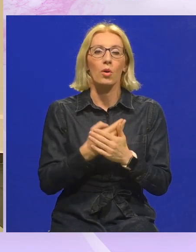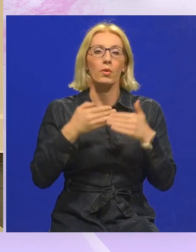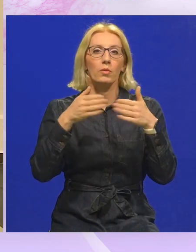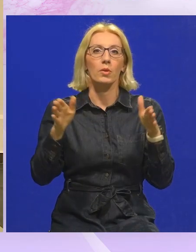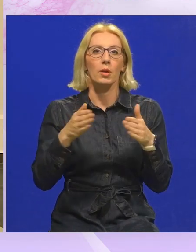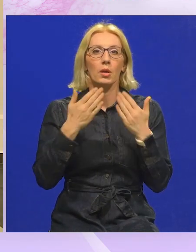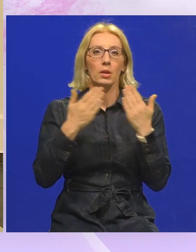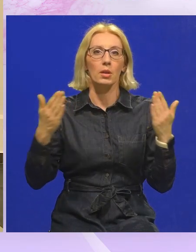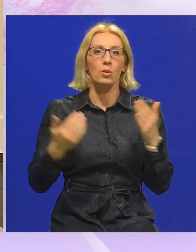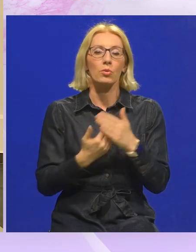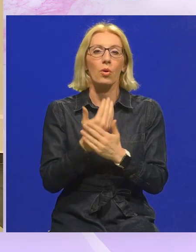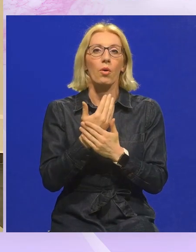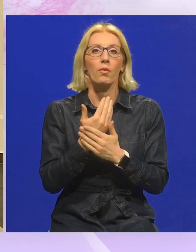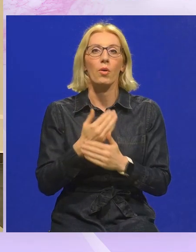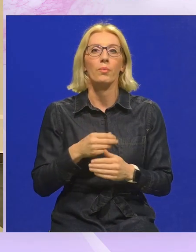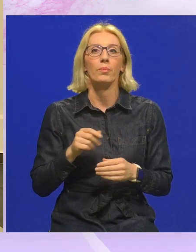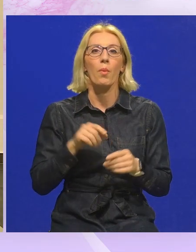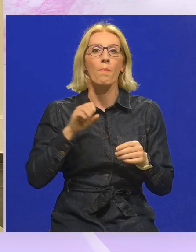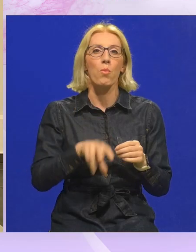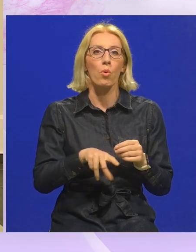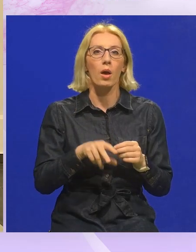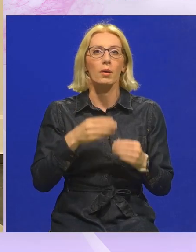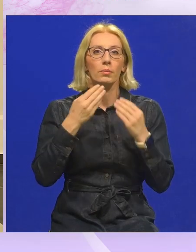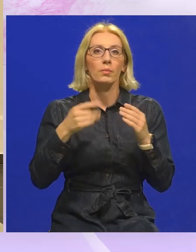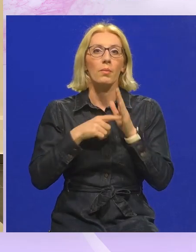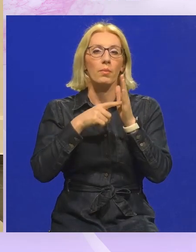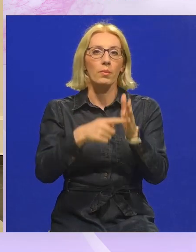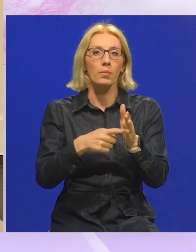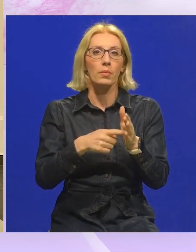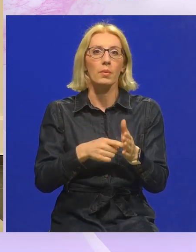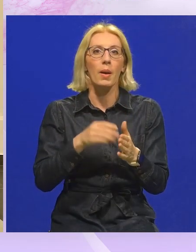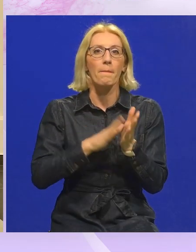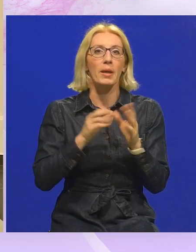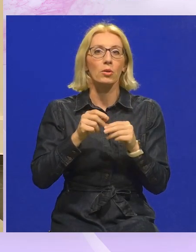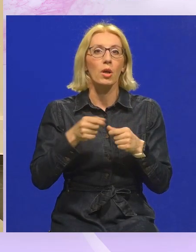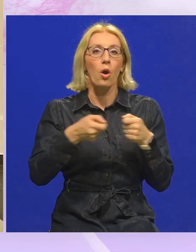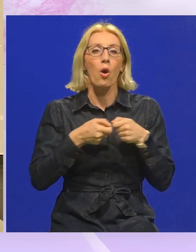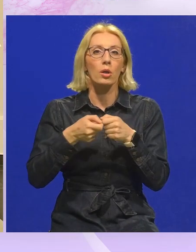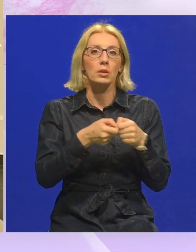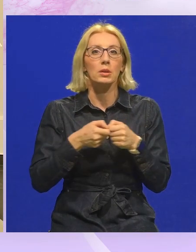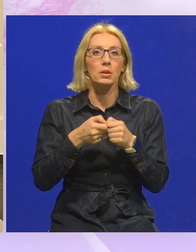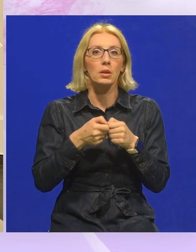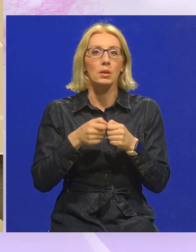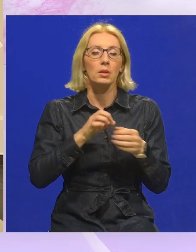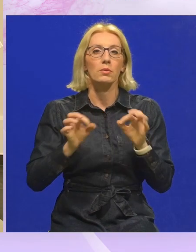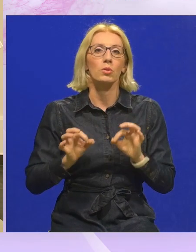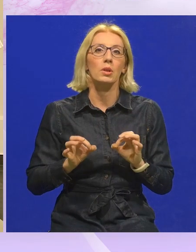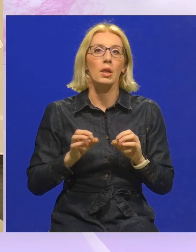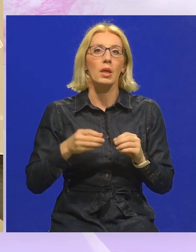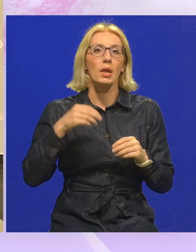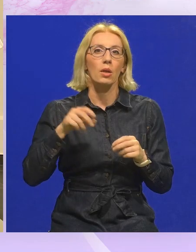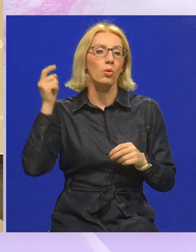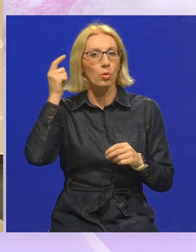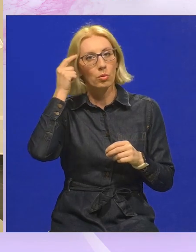otvorenoj galeriji Novo u Puli predstavljene su metodičke smjernice za organizaciju i vođenje